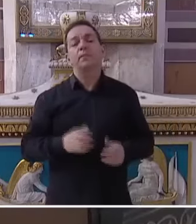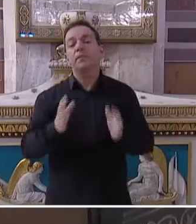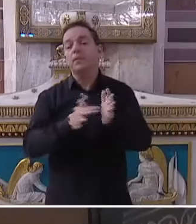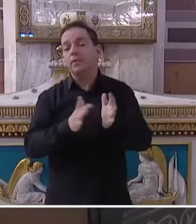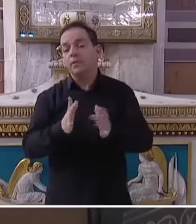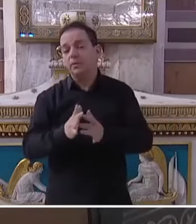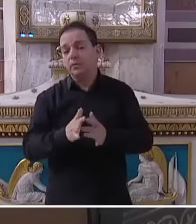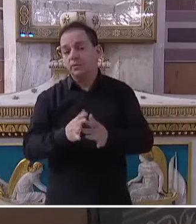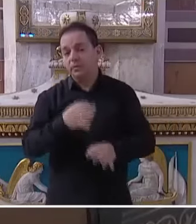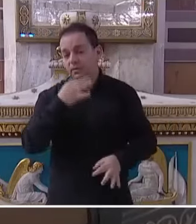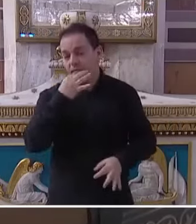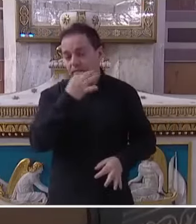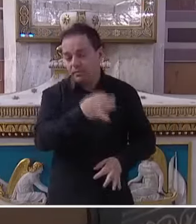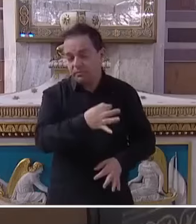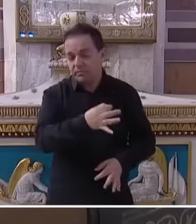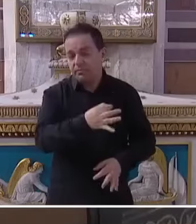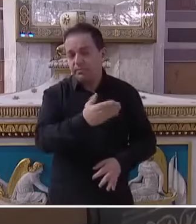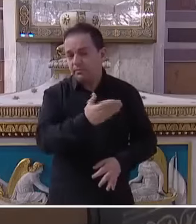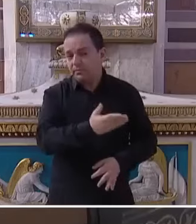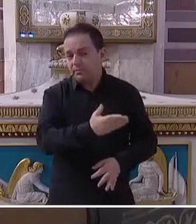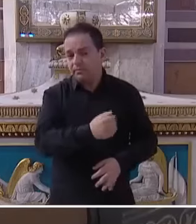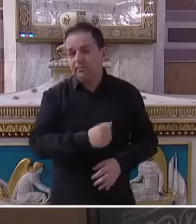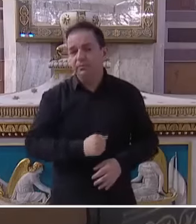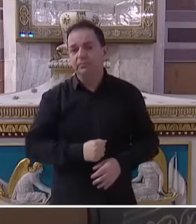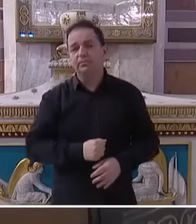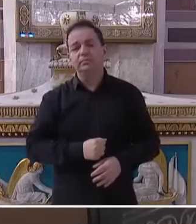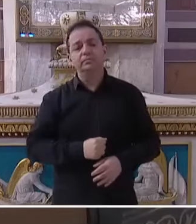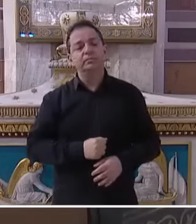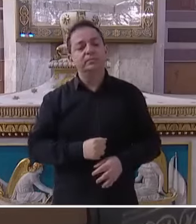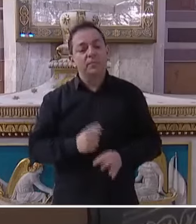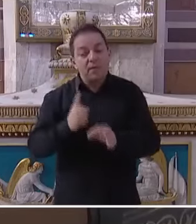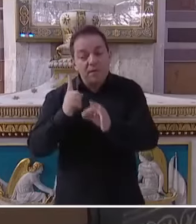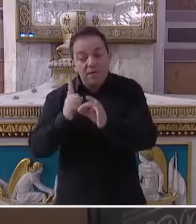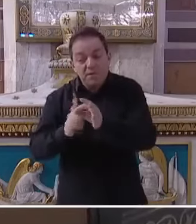Απεκρίθη Ιησούς και είπεν αυτό,